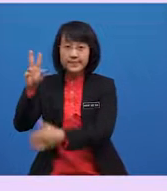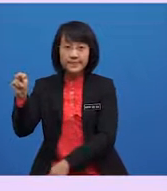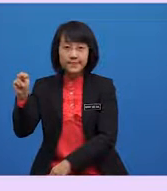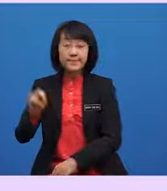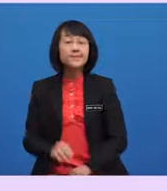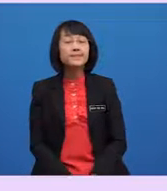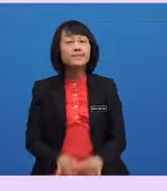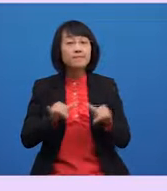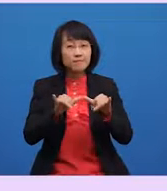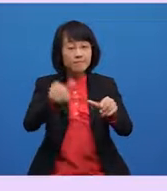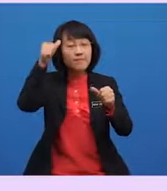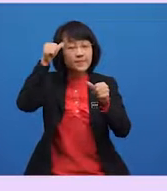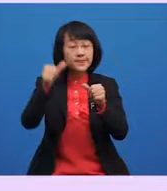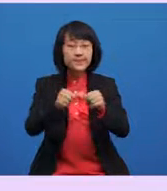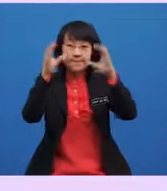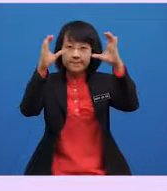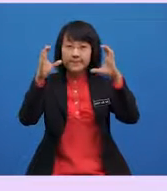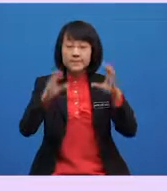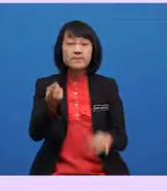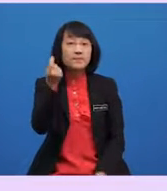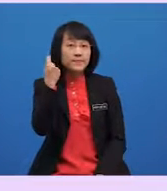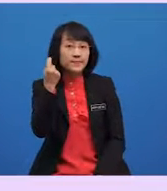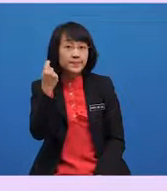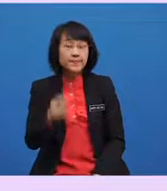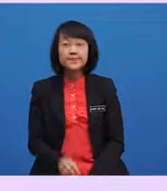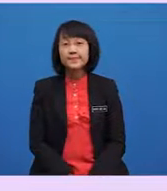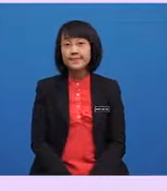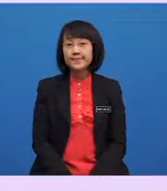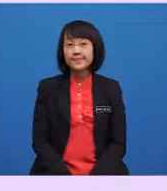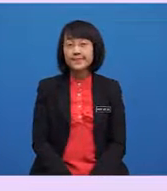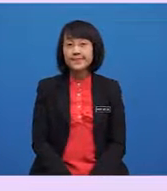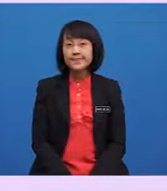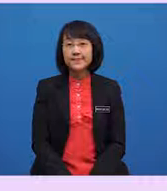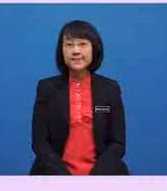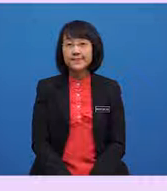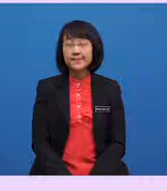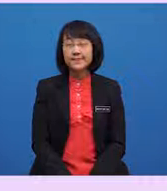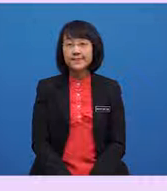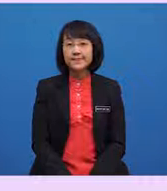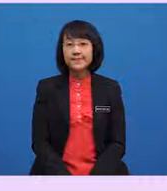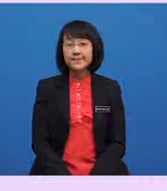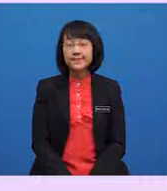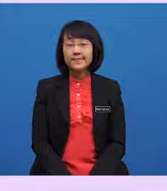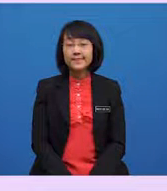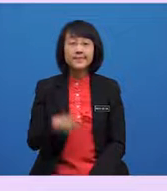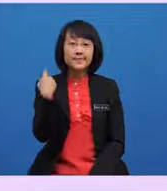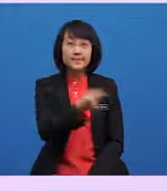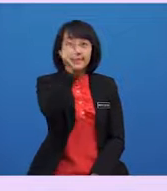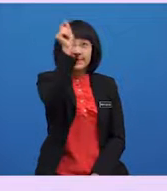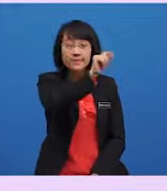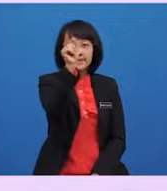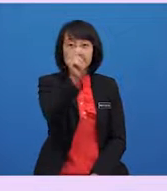Masih ingat kaedah yang kita gunakan sebentar tadi? Di sini, kita mempermudahkan